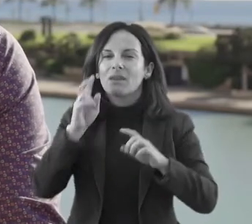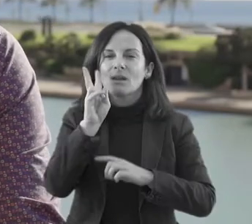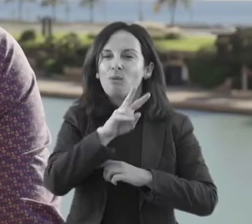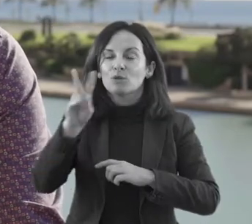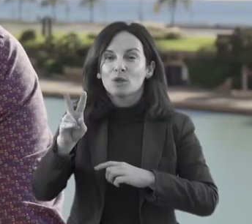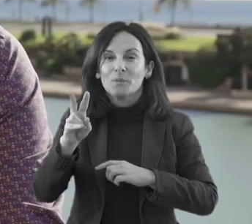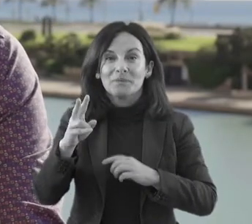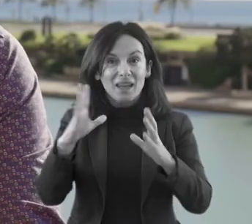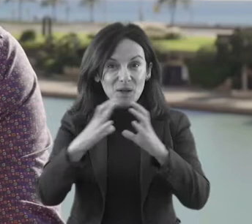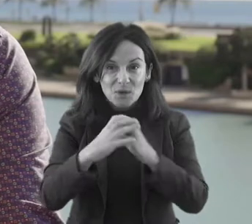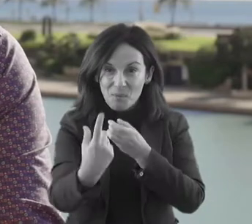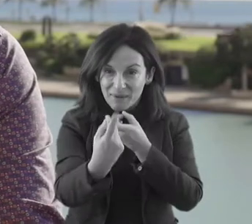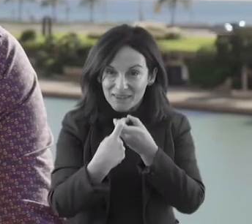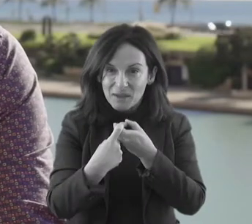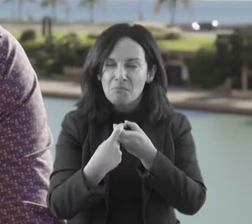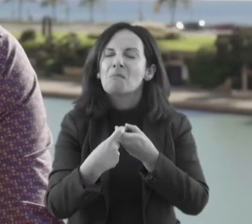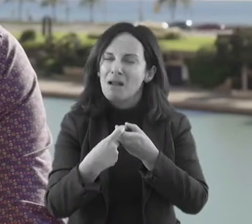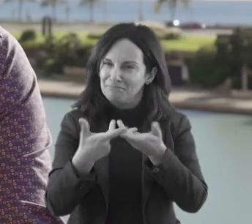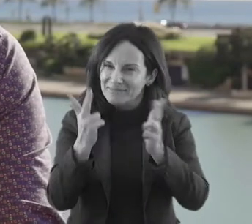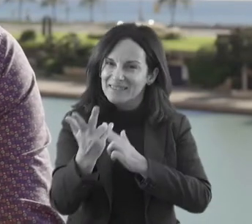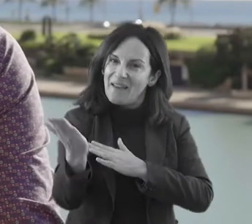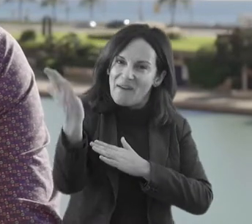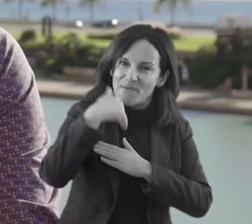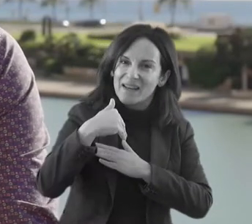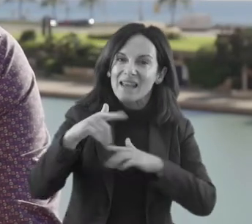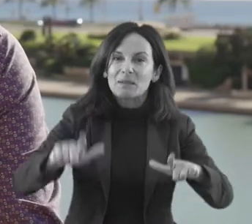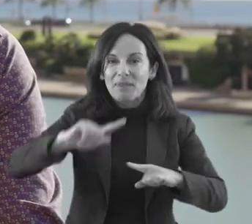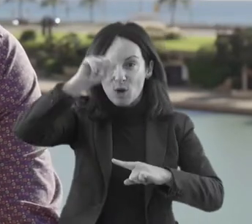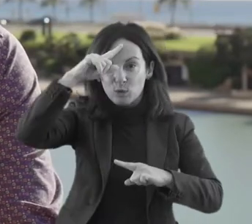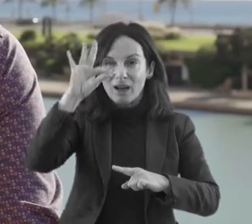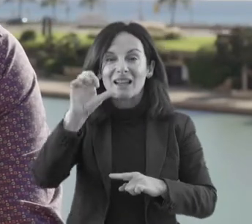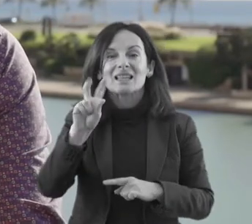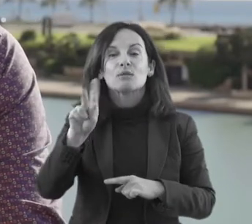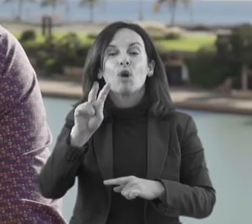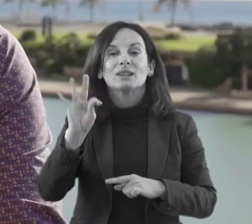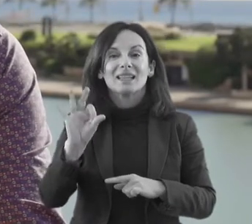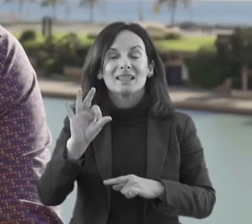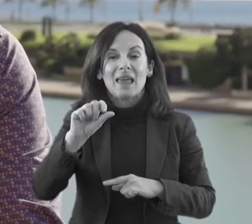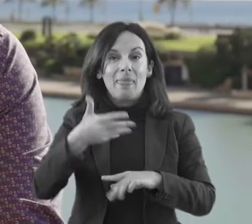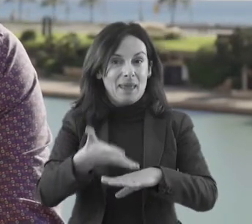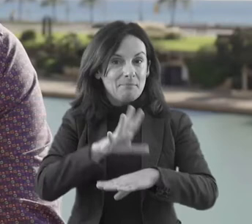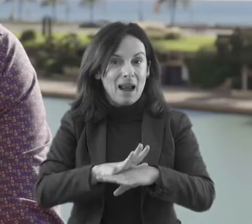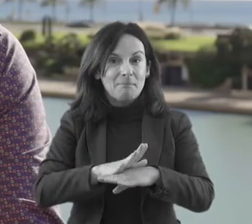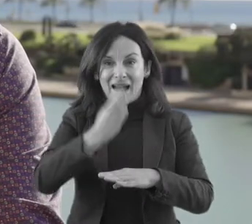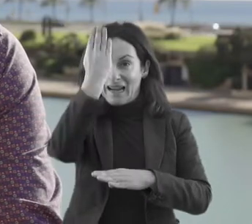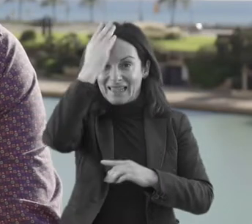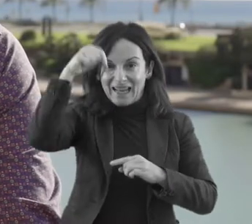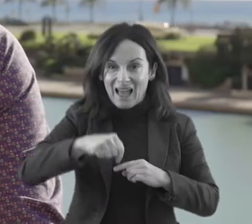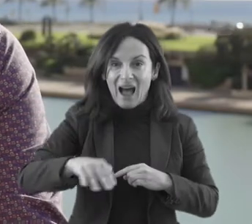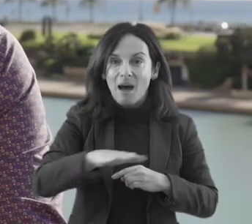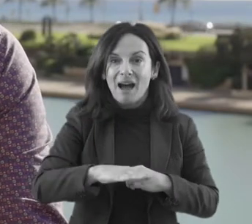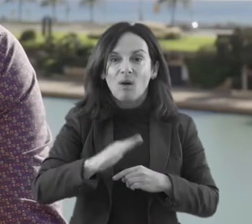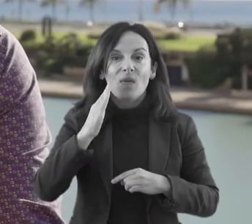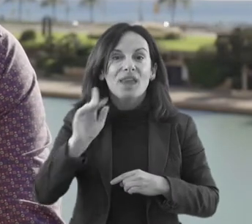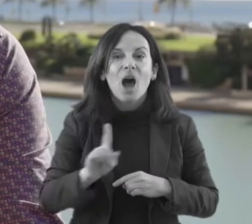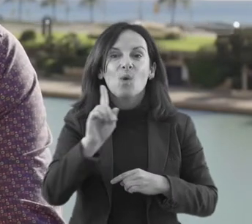podeu venir a l'Espai Cultural de Ses Voltes de Palma a partir del dia 1 de desembre i participar de la